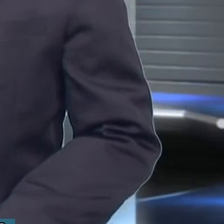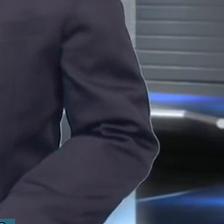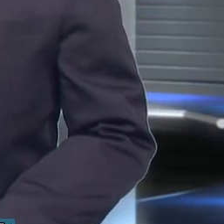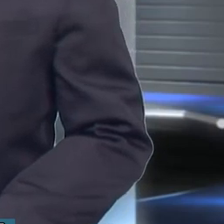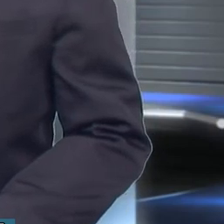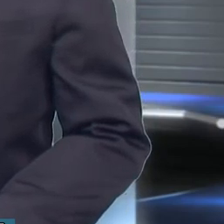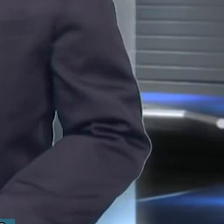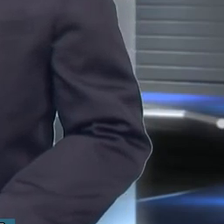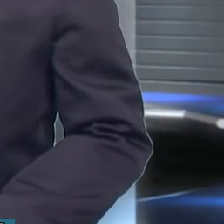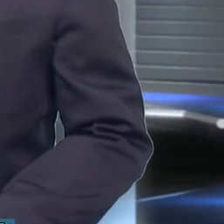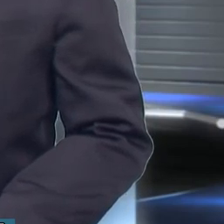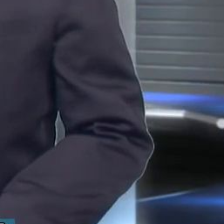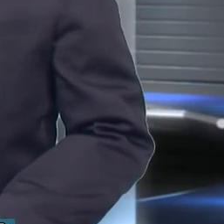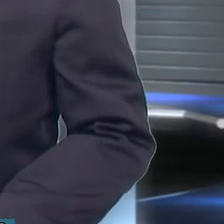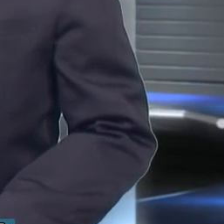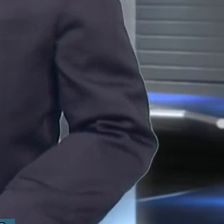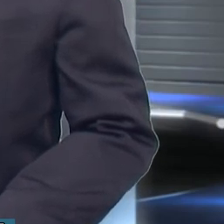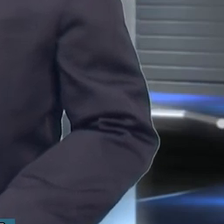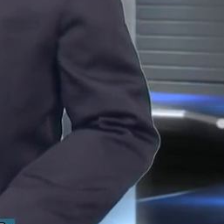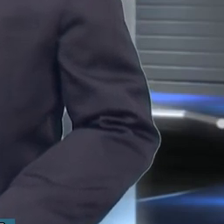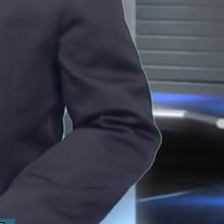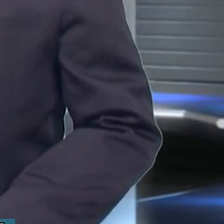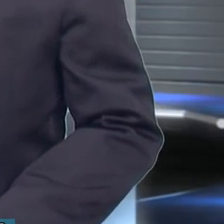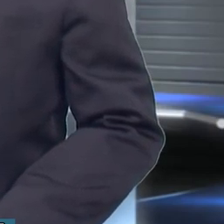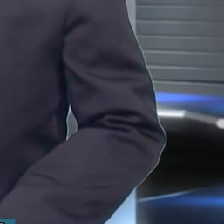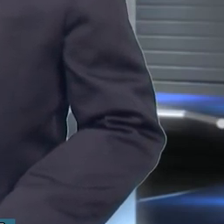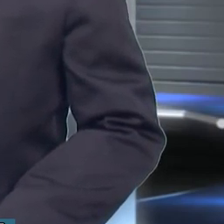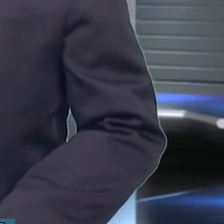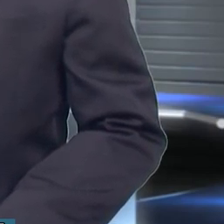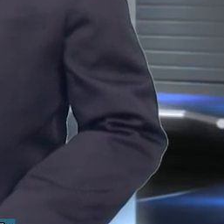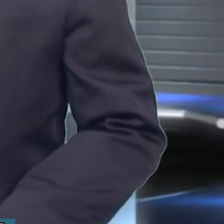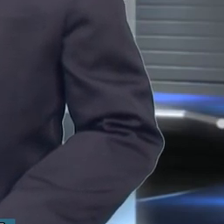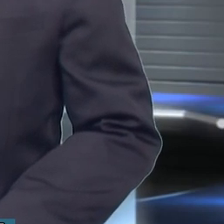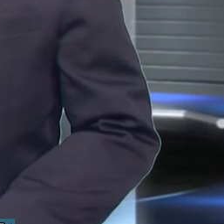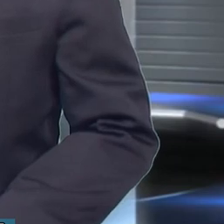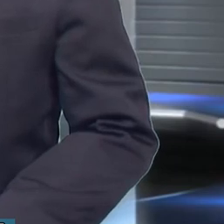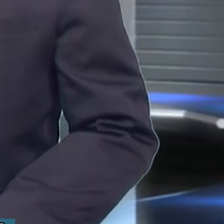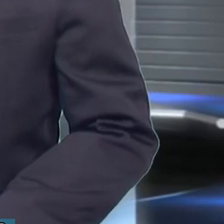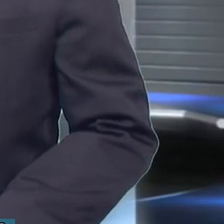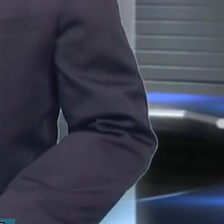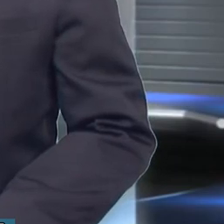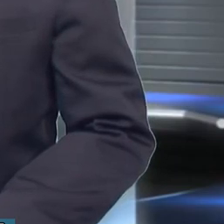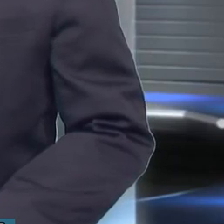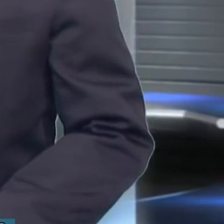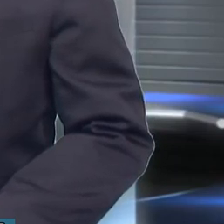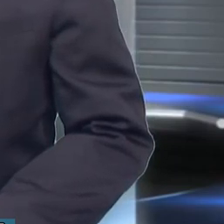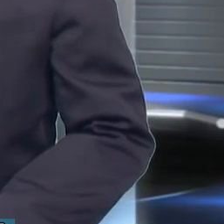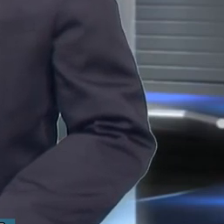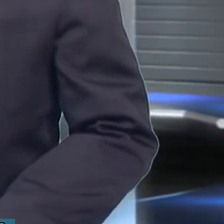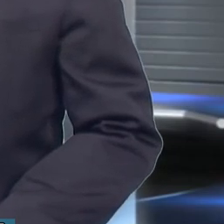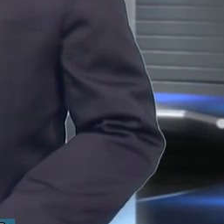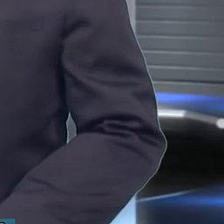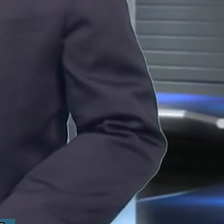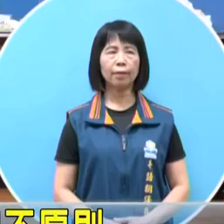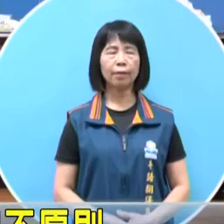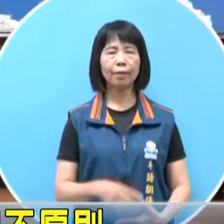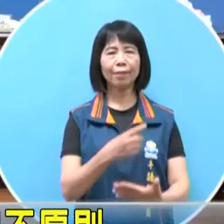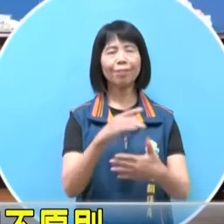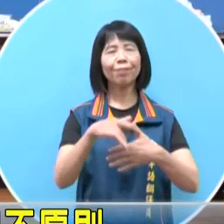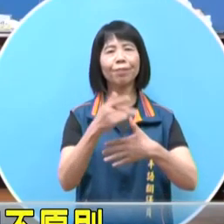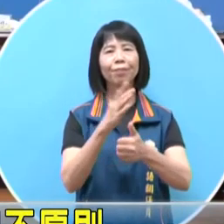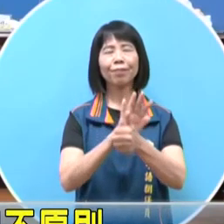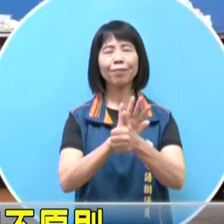即将回到花莲的乡亲，务必要在花莲火车站、玉里火车站进行快筛的动作。